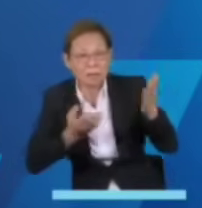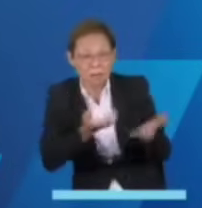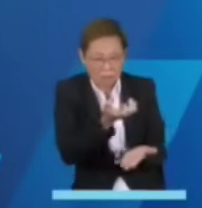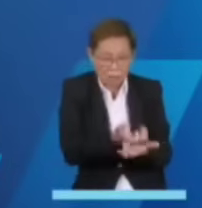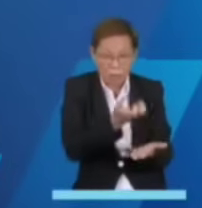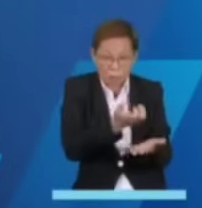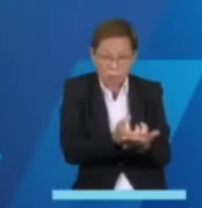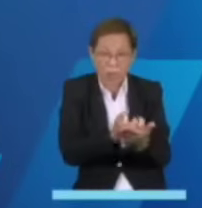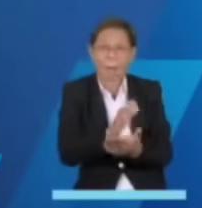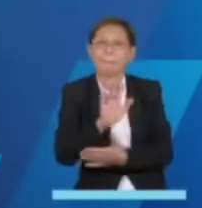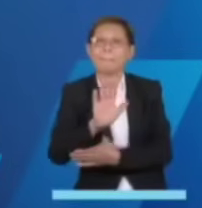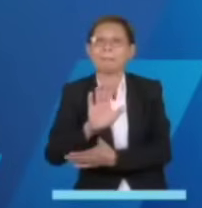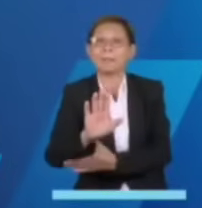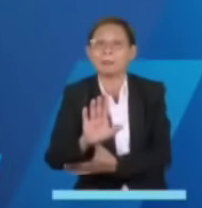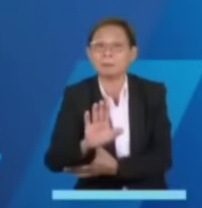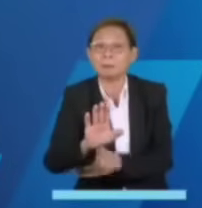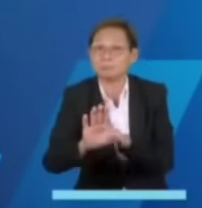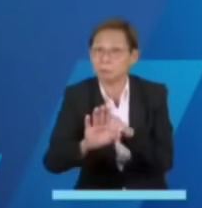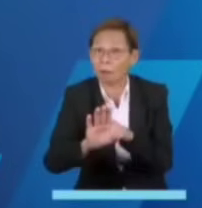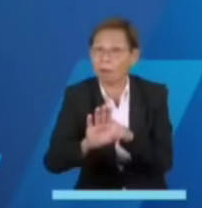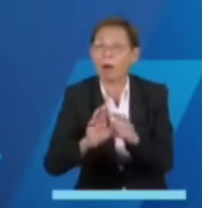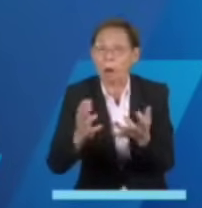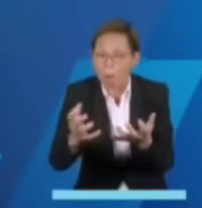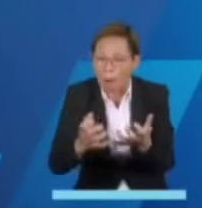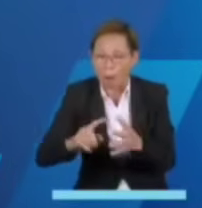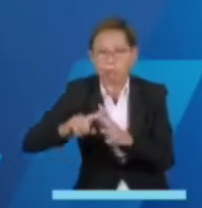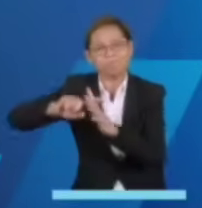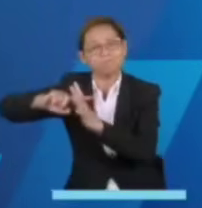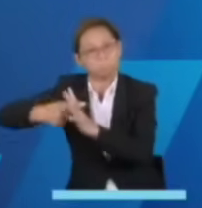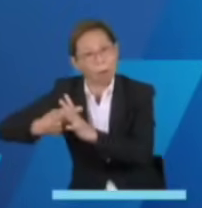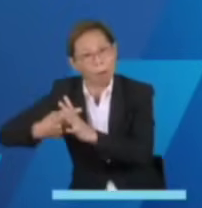Ekonomi madani